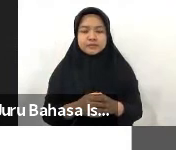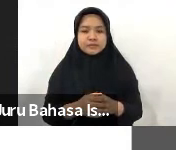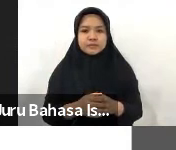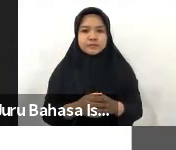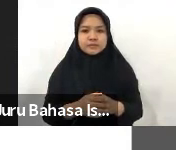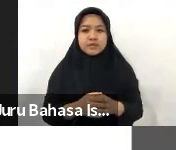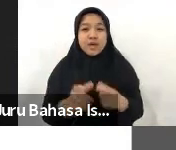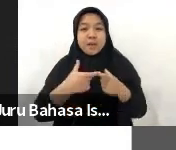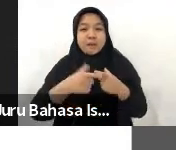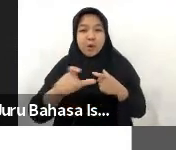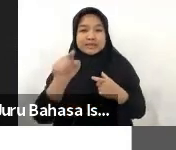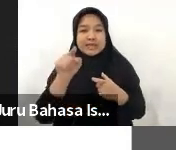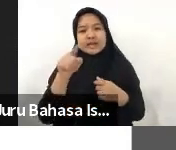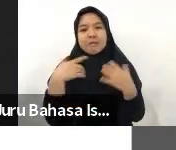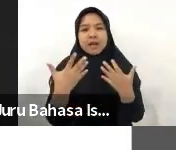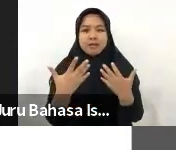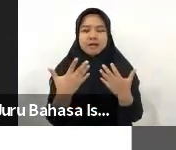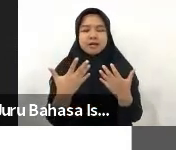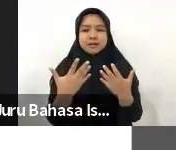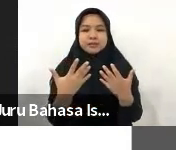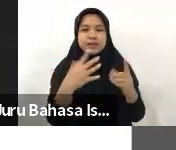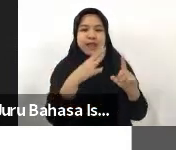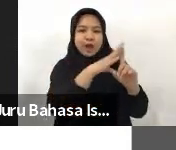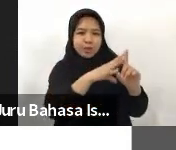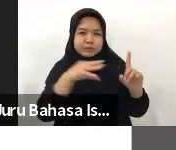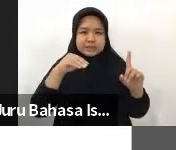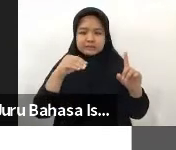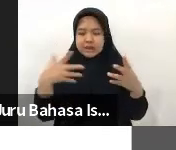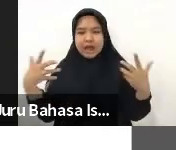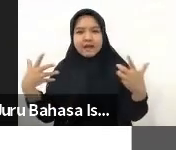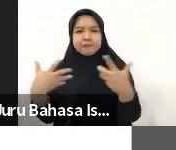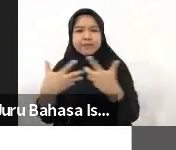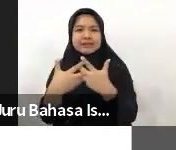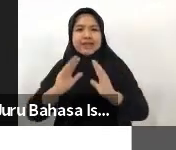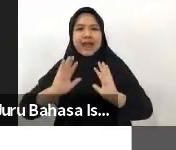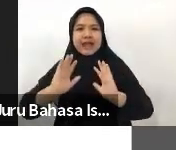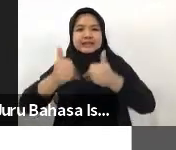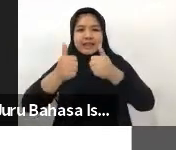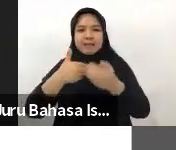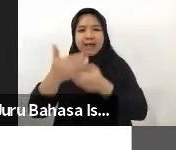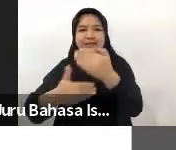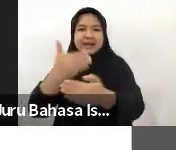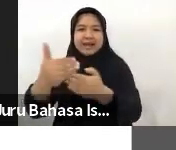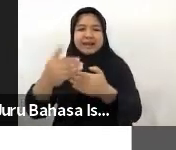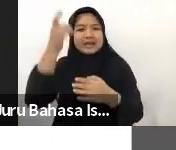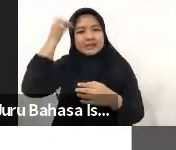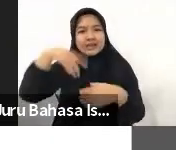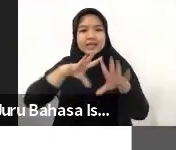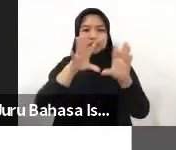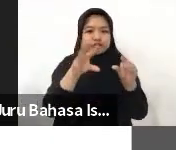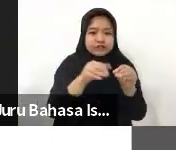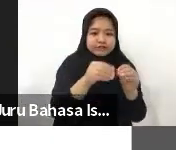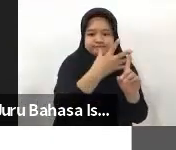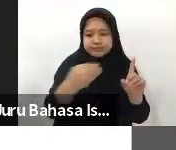prosesnya adalah bagaimana mengadopsi dan mengadaptasi hasil dari pelaksanaan desa inklusif ke